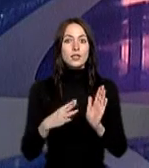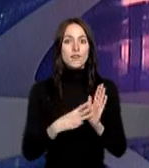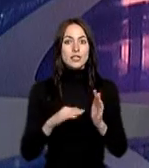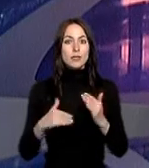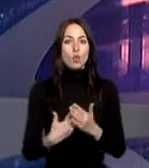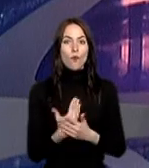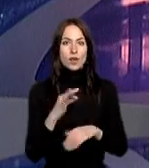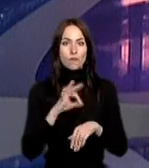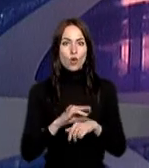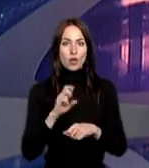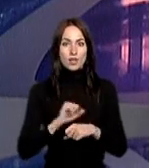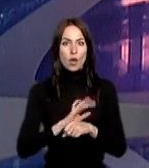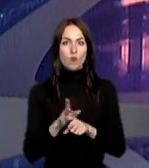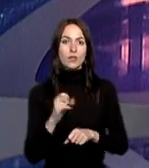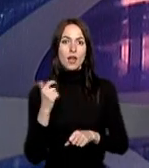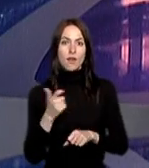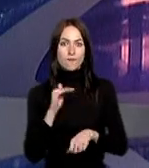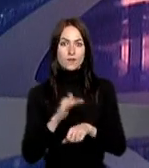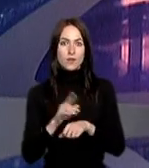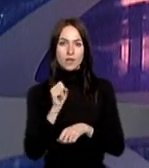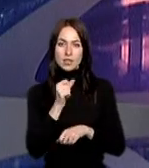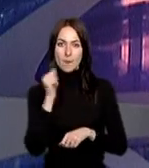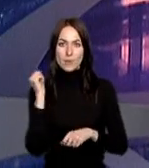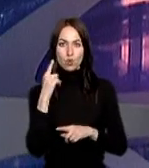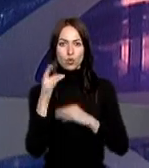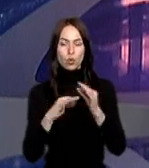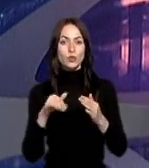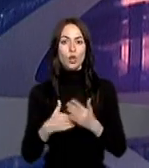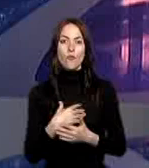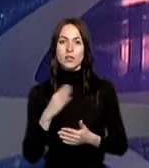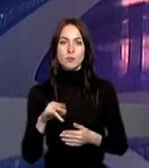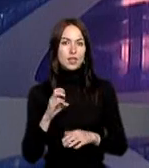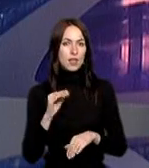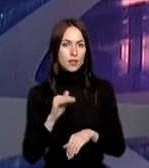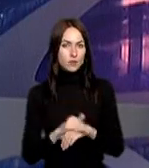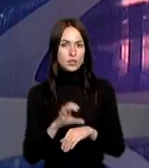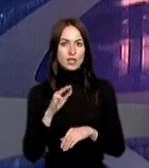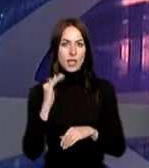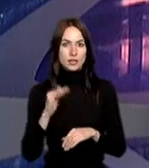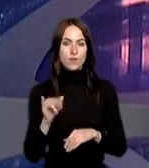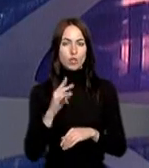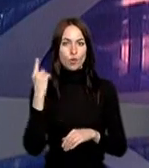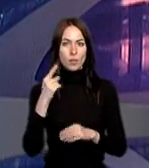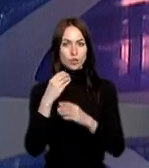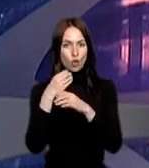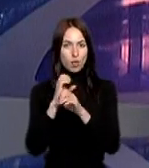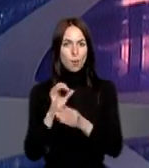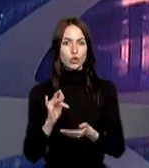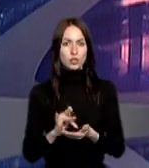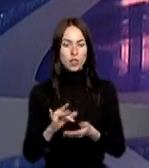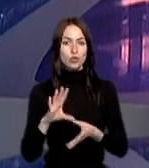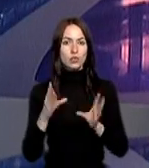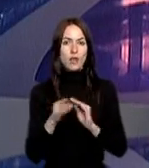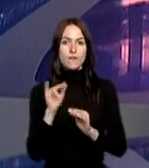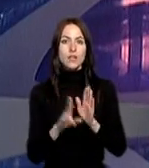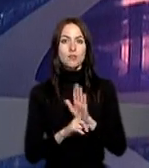нових хворих на ковід на Харківщині виявили за минулу добу. Нових смертей не зафіксовано, статистика від обласного лабораторного центру.